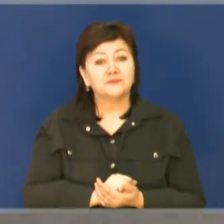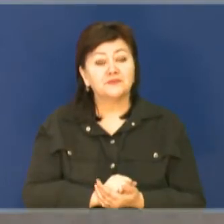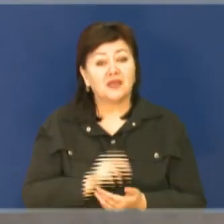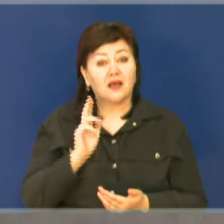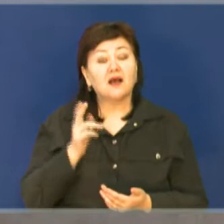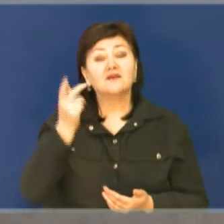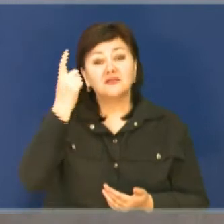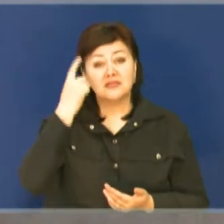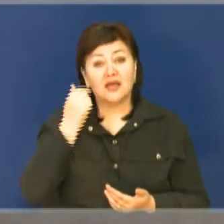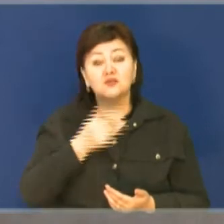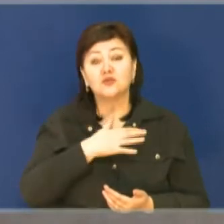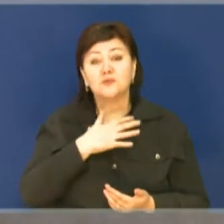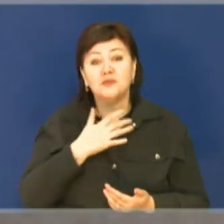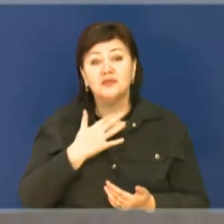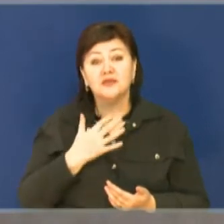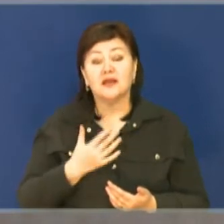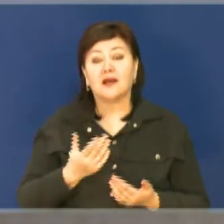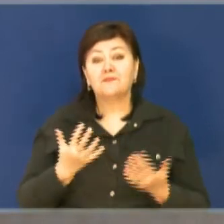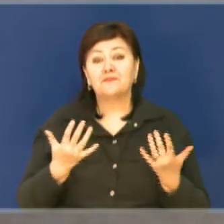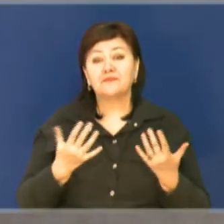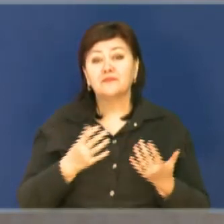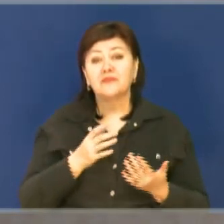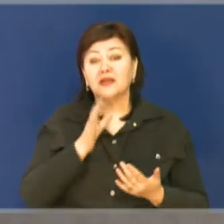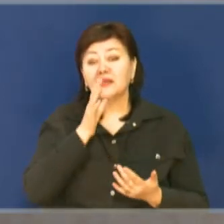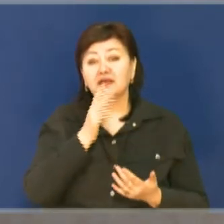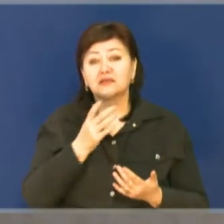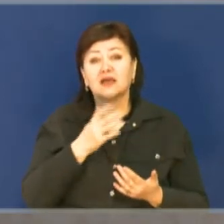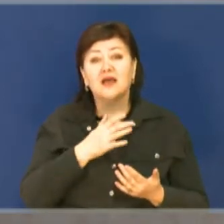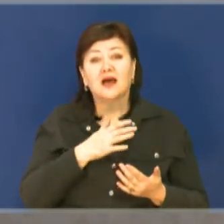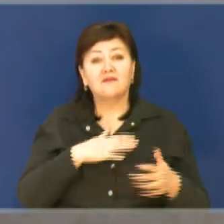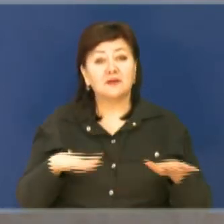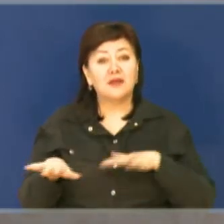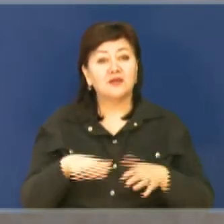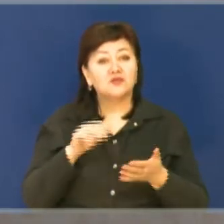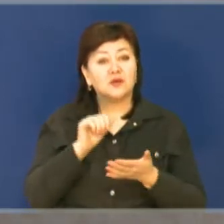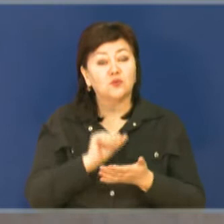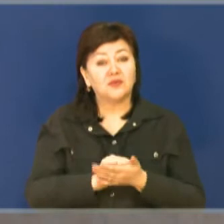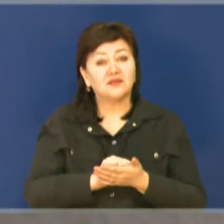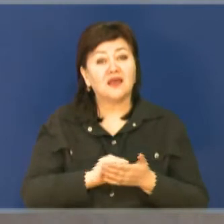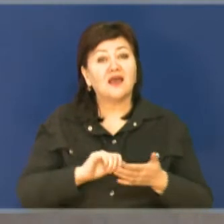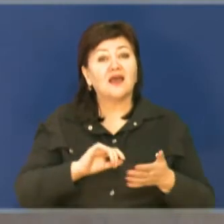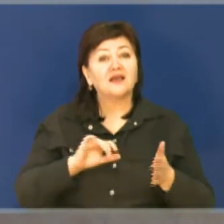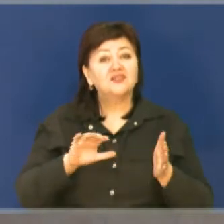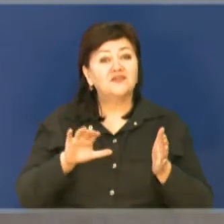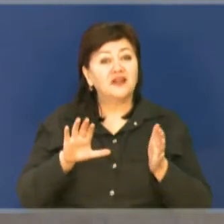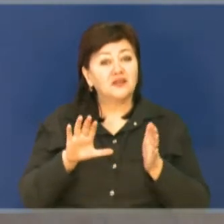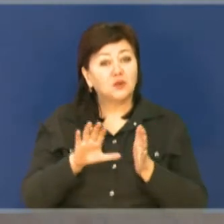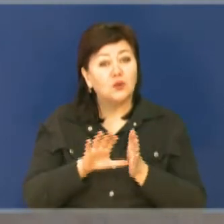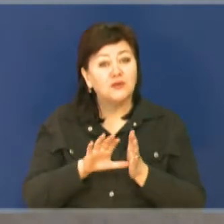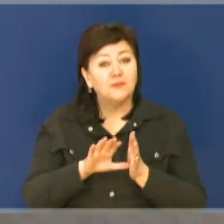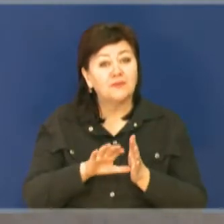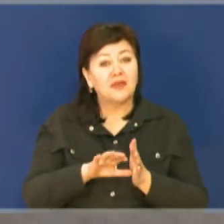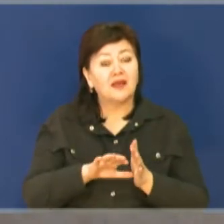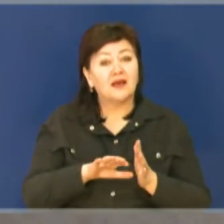Как вы знаете, уже несколько лет у нас ведется набор в первый класс в электронном формате. В этом году работа будет вестись также. В этом году прием